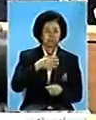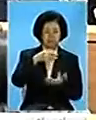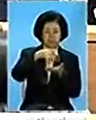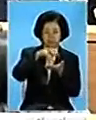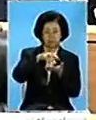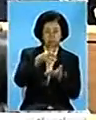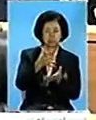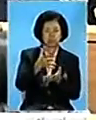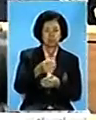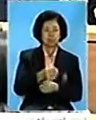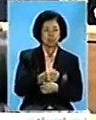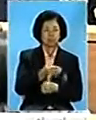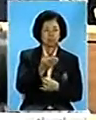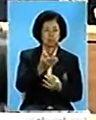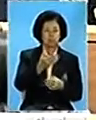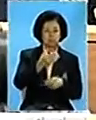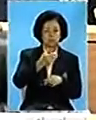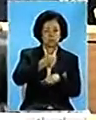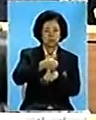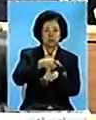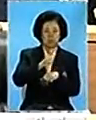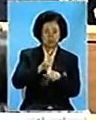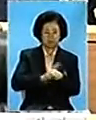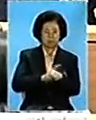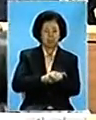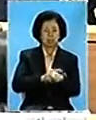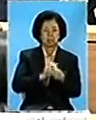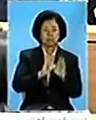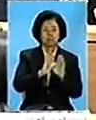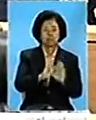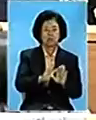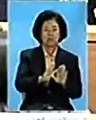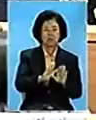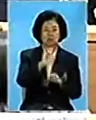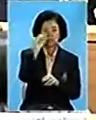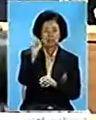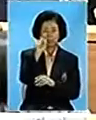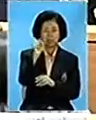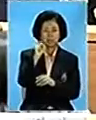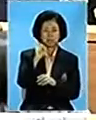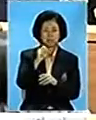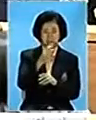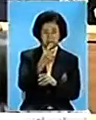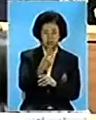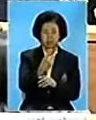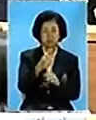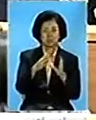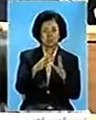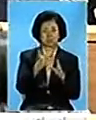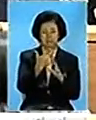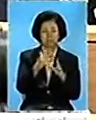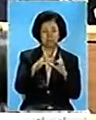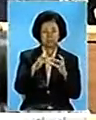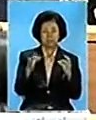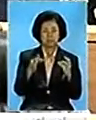ามจะพูดอย่างที่ท่านประธานให้เวลานะครับผมฝากท่านสภานะครับไป2เรื่องนะครับ3เรื่อง